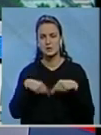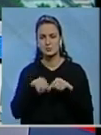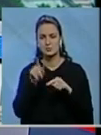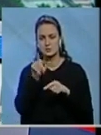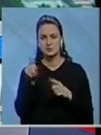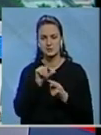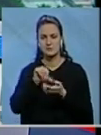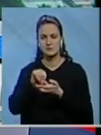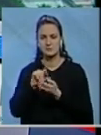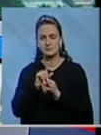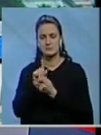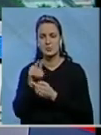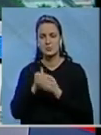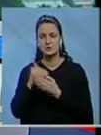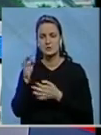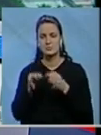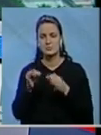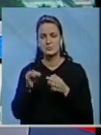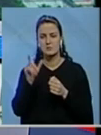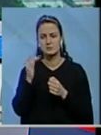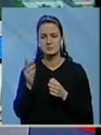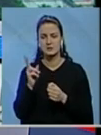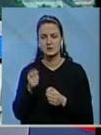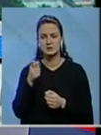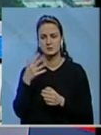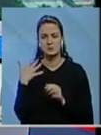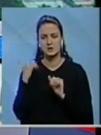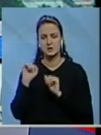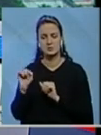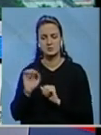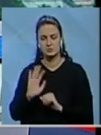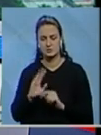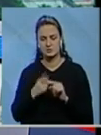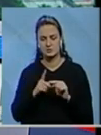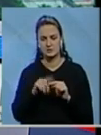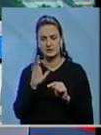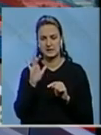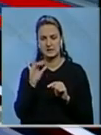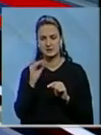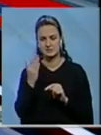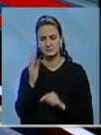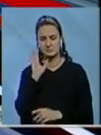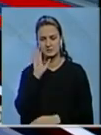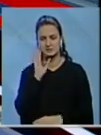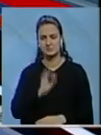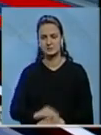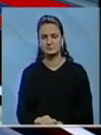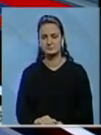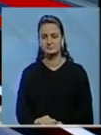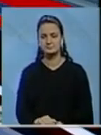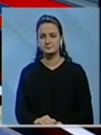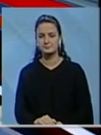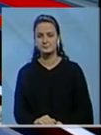რომლებმაც უზენაესი სასამართლოს მოსამართლეების კანდიდატებს მხარი არ დაუჭირეს. ქეთი ქაშაკაშვილს ჩავთავთ ახლა ღია ეთერში. ქეთი,